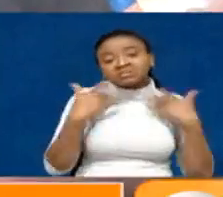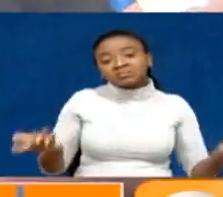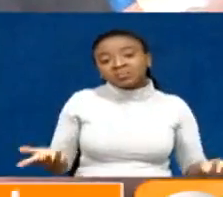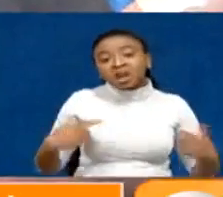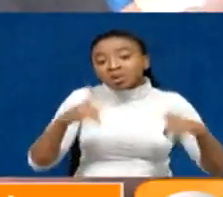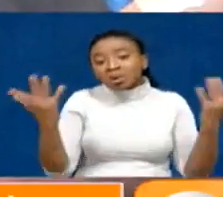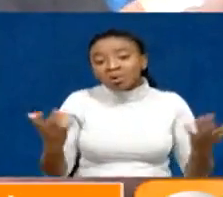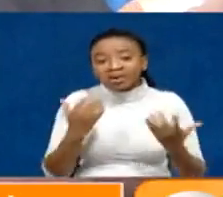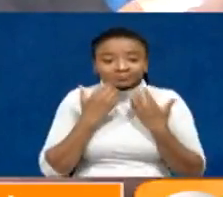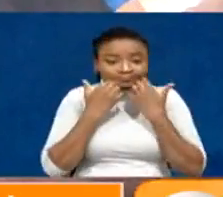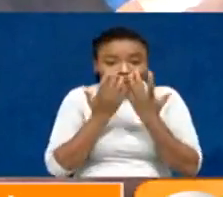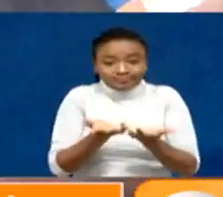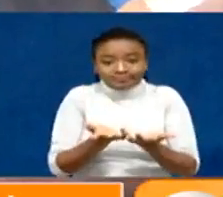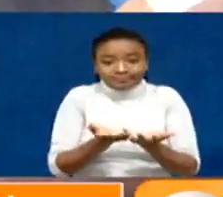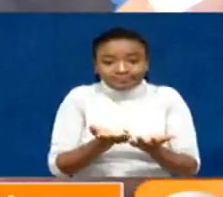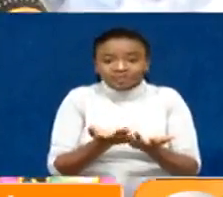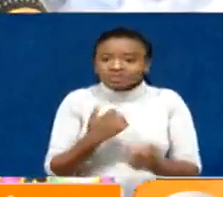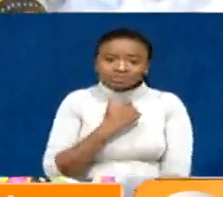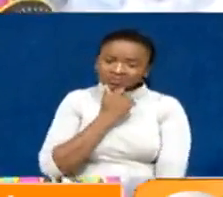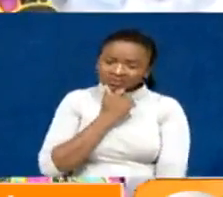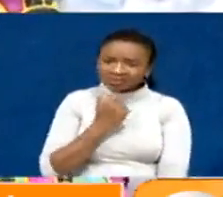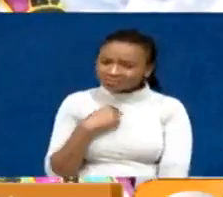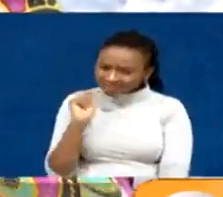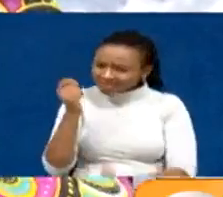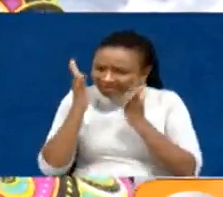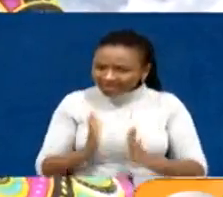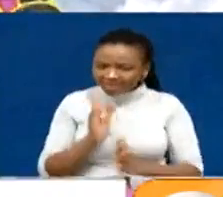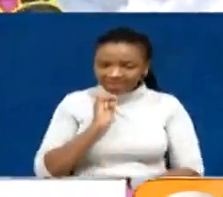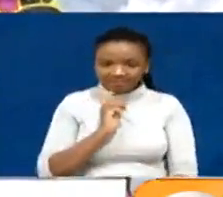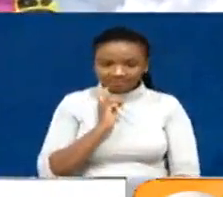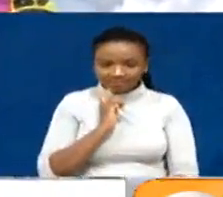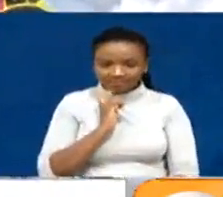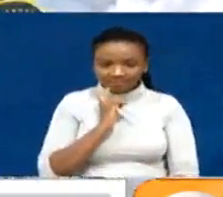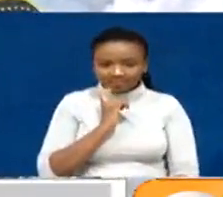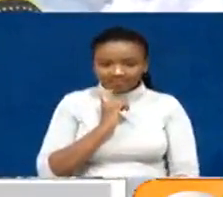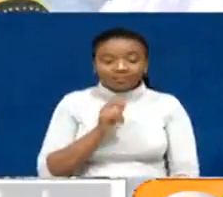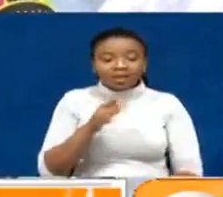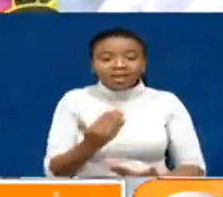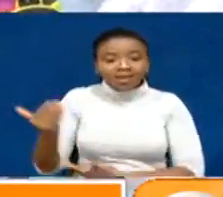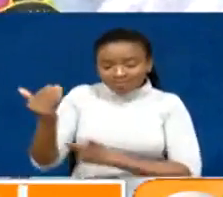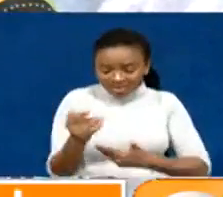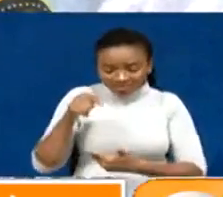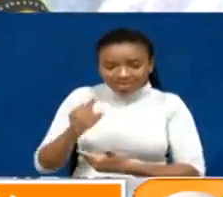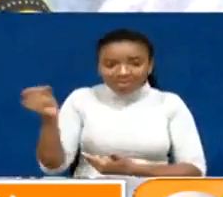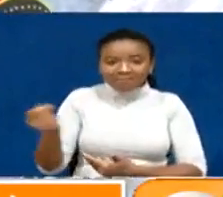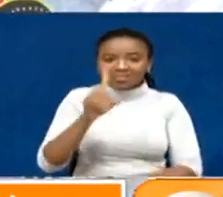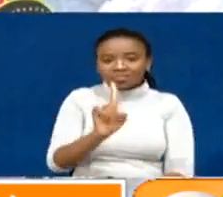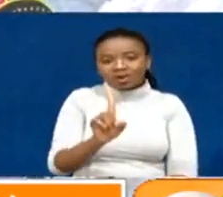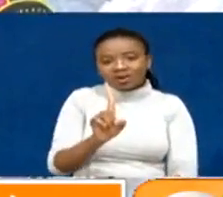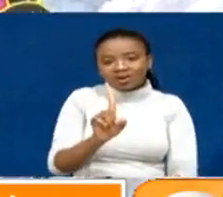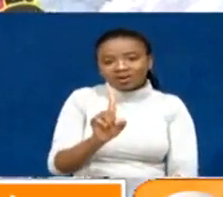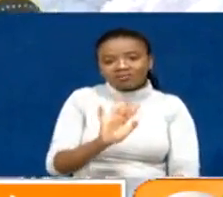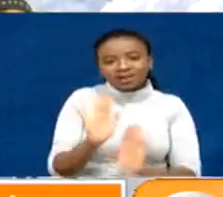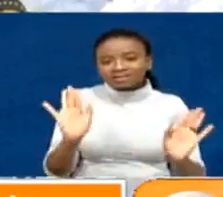wapi? Tunashindwa, sisi ni wageni kwa hii inji. Ako na mwezi mmoja, zana niko na shida mingi, zana sina